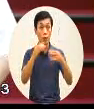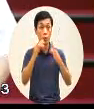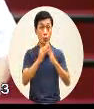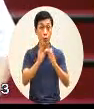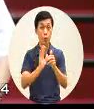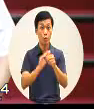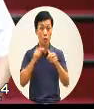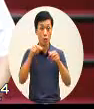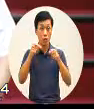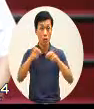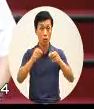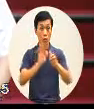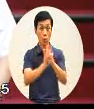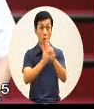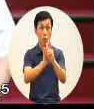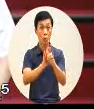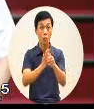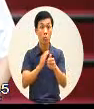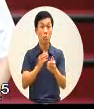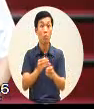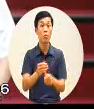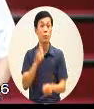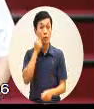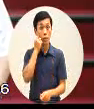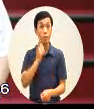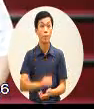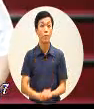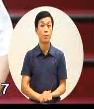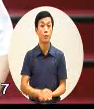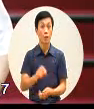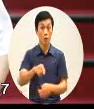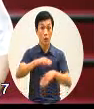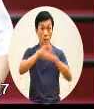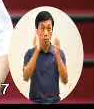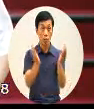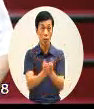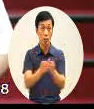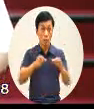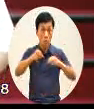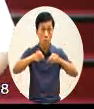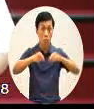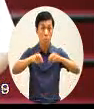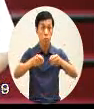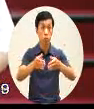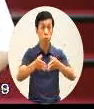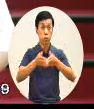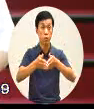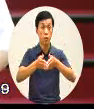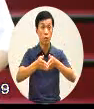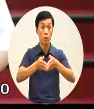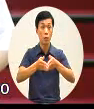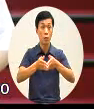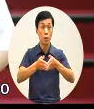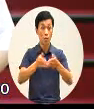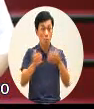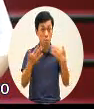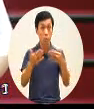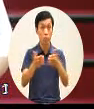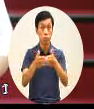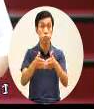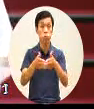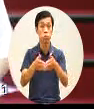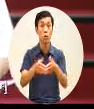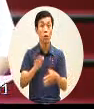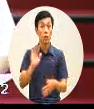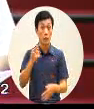吼，啊，我相信讲以我们的整体上的规划啦吼，一定要非常的真清楚。但